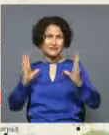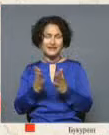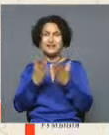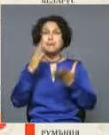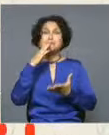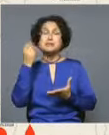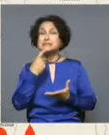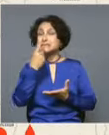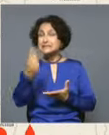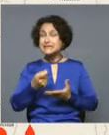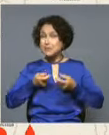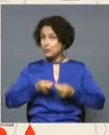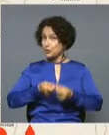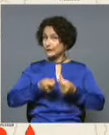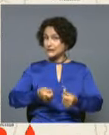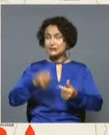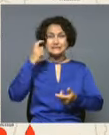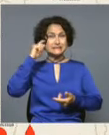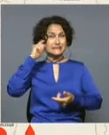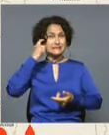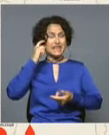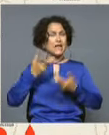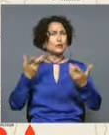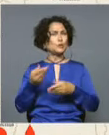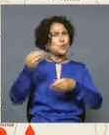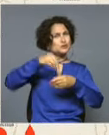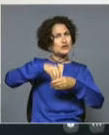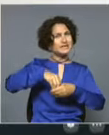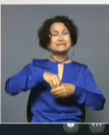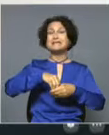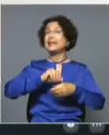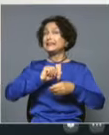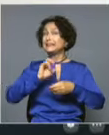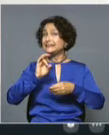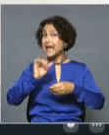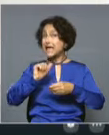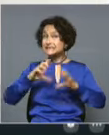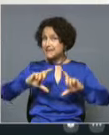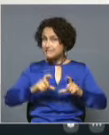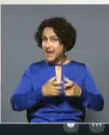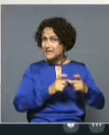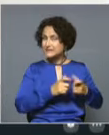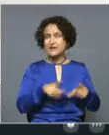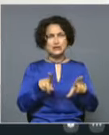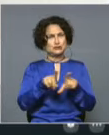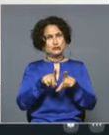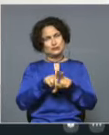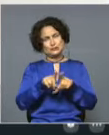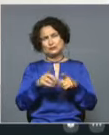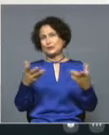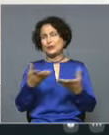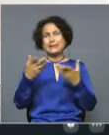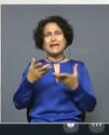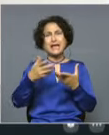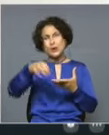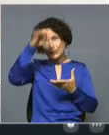поддържа с съвсем съзнателното участие и на семействата, а пък до голяма степен и на учениците, на децата, които